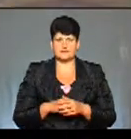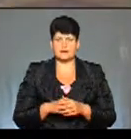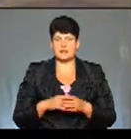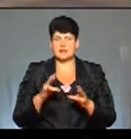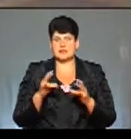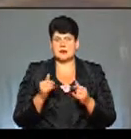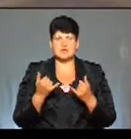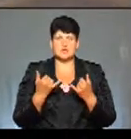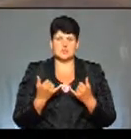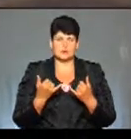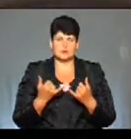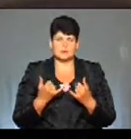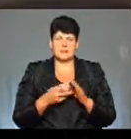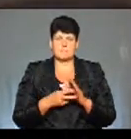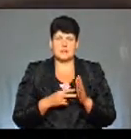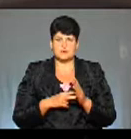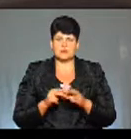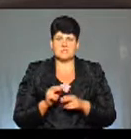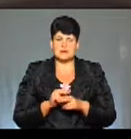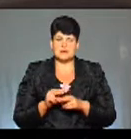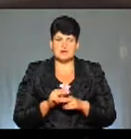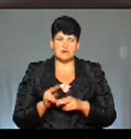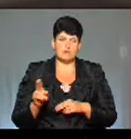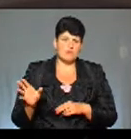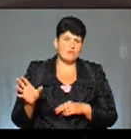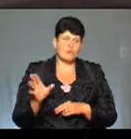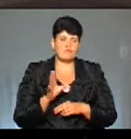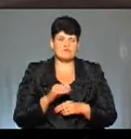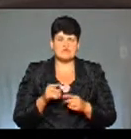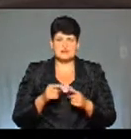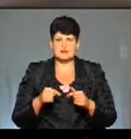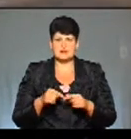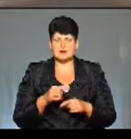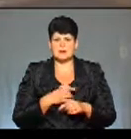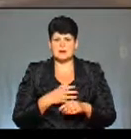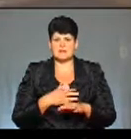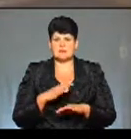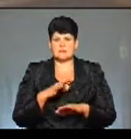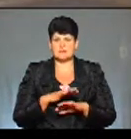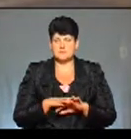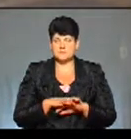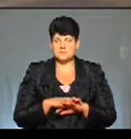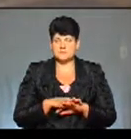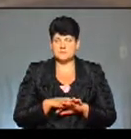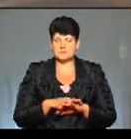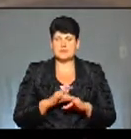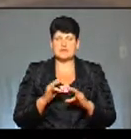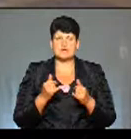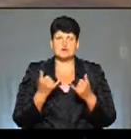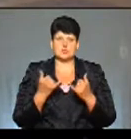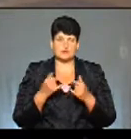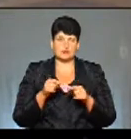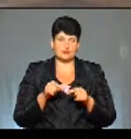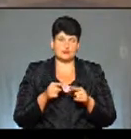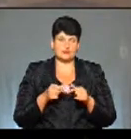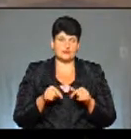сьогодні планується ремонт абсолютно по всіх відділеннях Приватбанку, є ребрендінг. На сьогодні саме по цьому